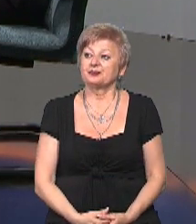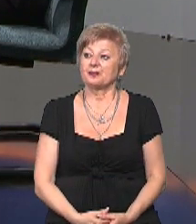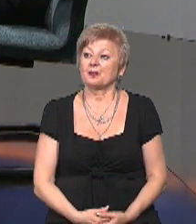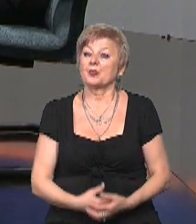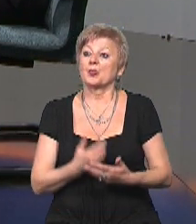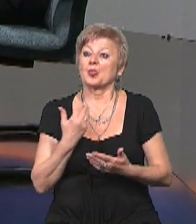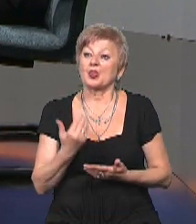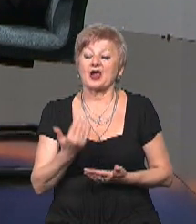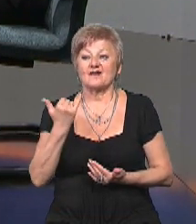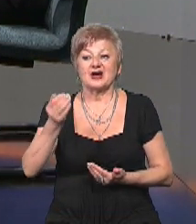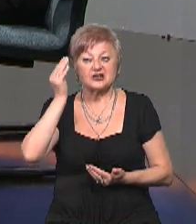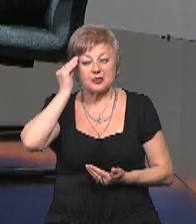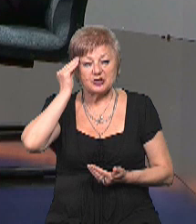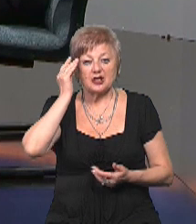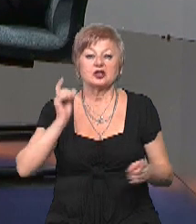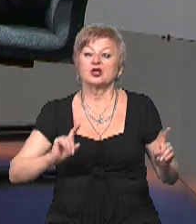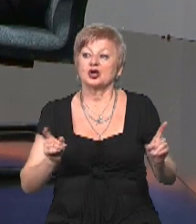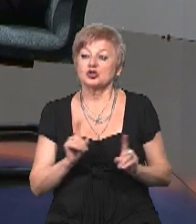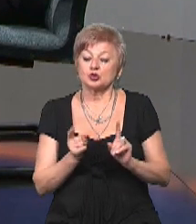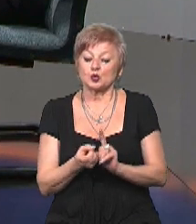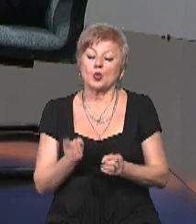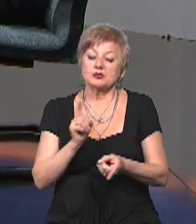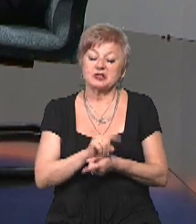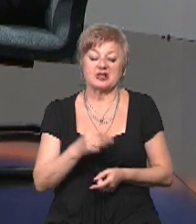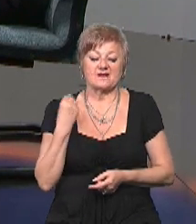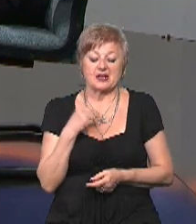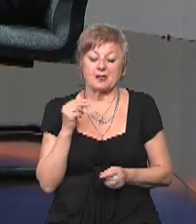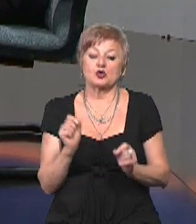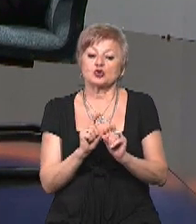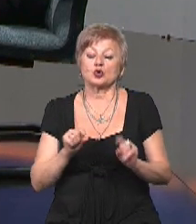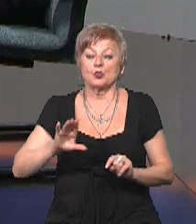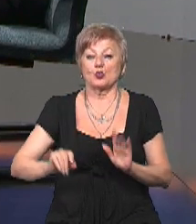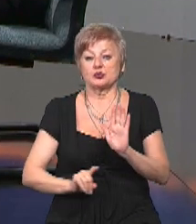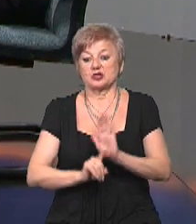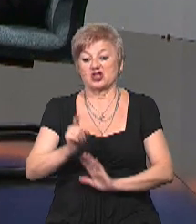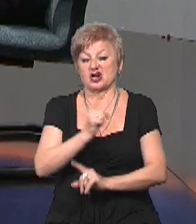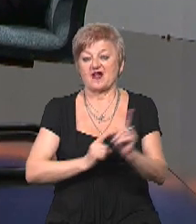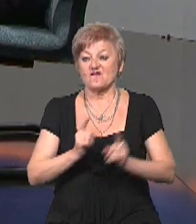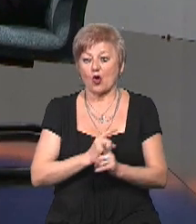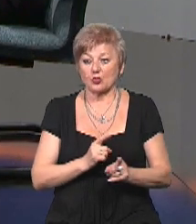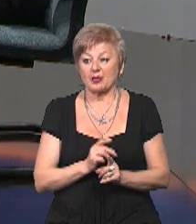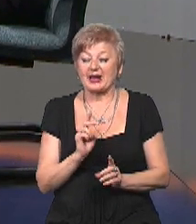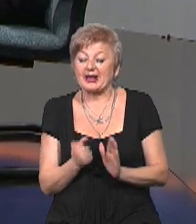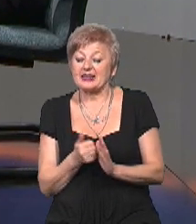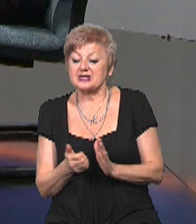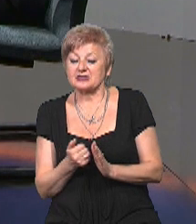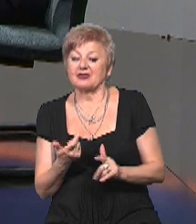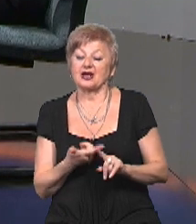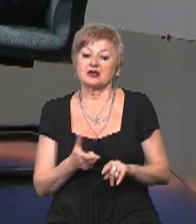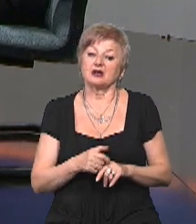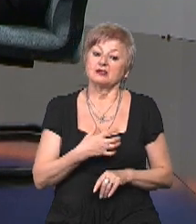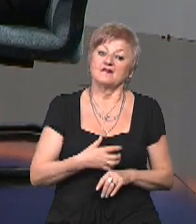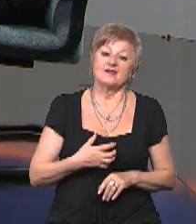Пані Катерина, на вашу думку, що змінилося у запорізьких школах після початку реформи? Які недоліки та переваги